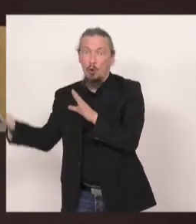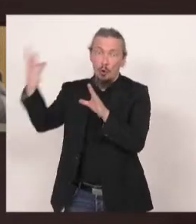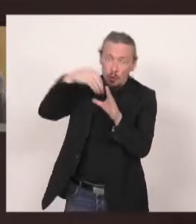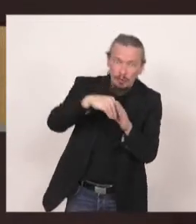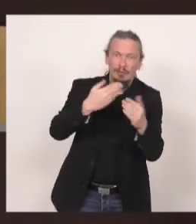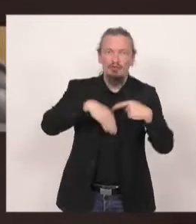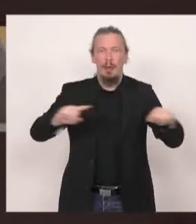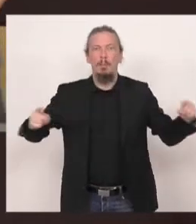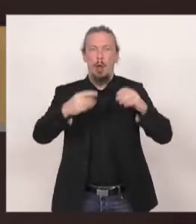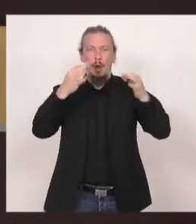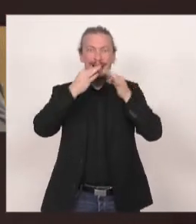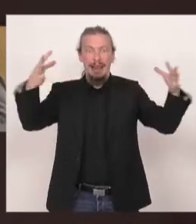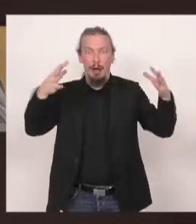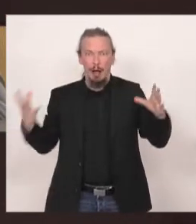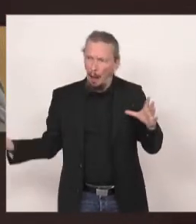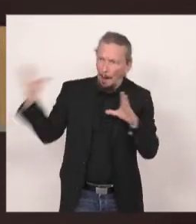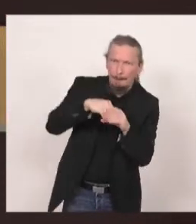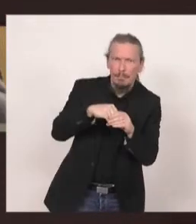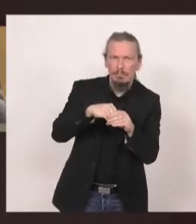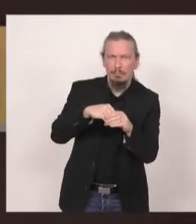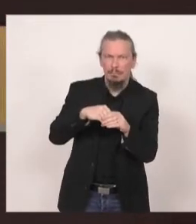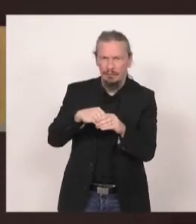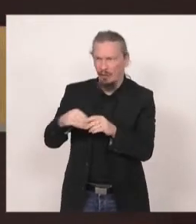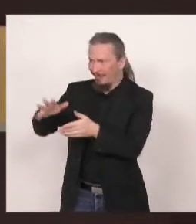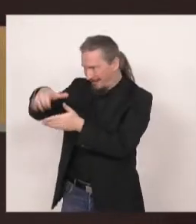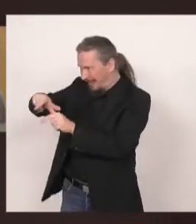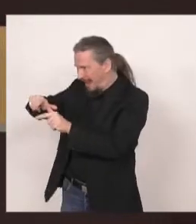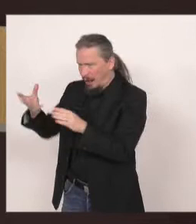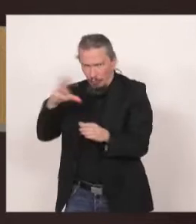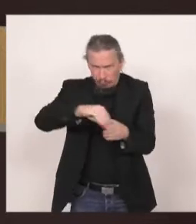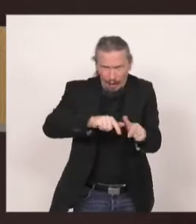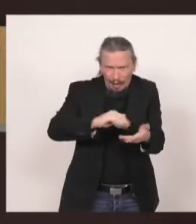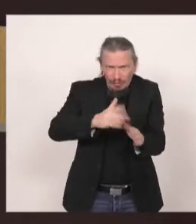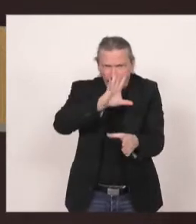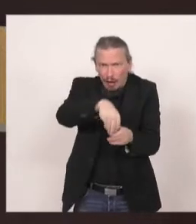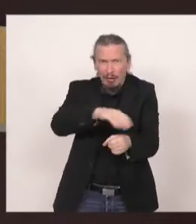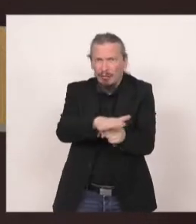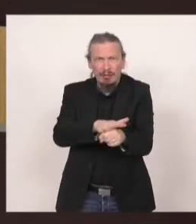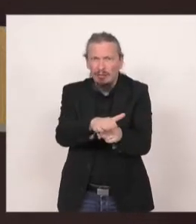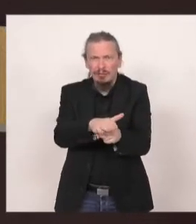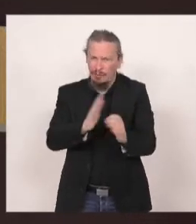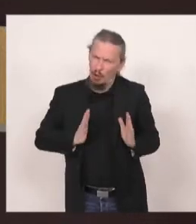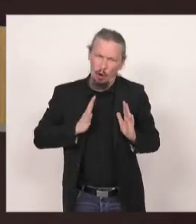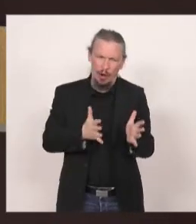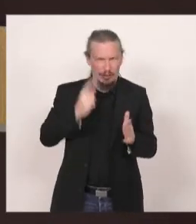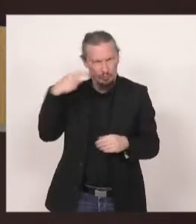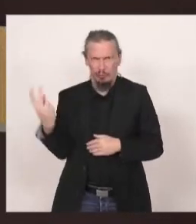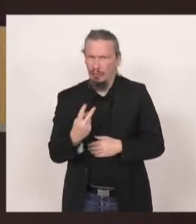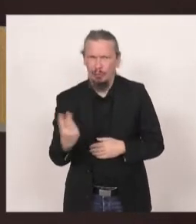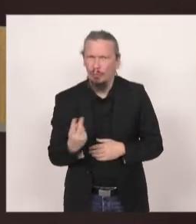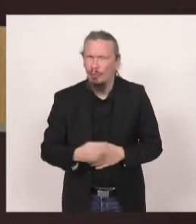dans ce plan d'action est dans le plan climat et nous engage au même titre que l'ensemble du plan climat nous engage. Et je voudrais